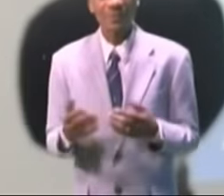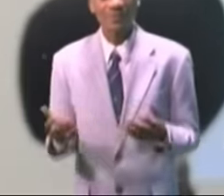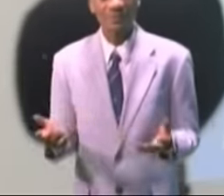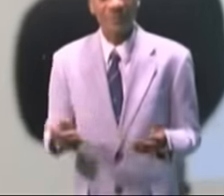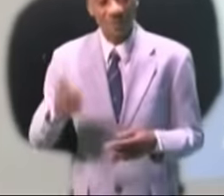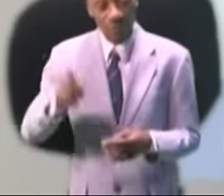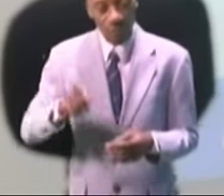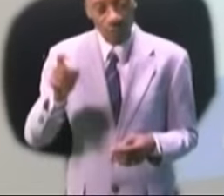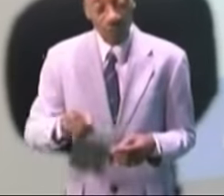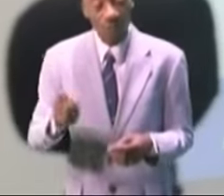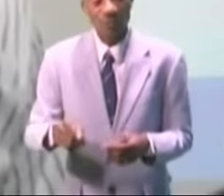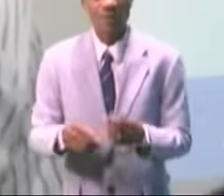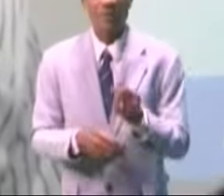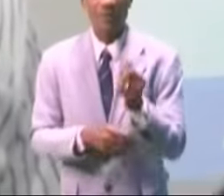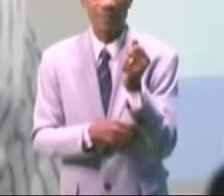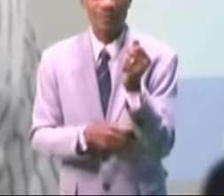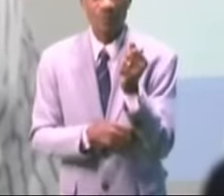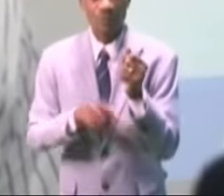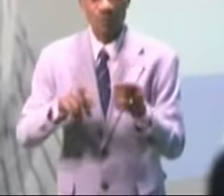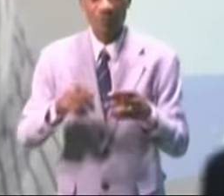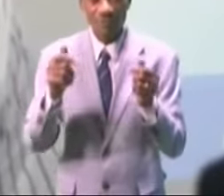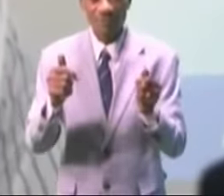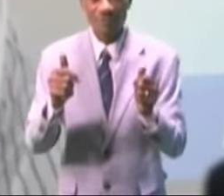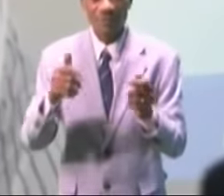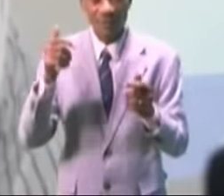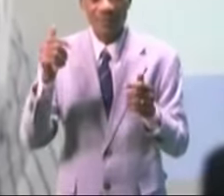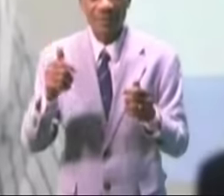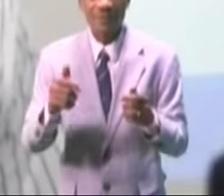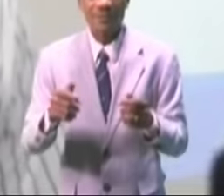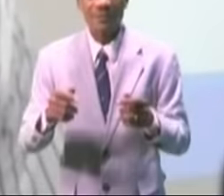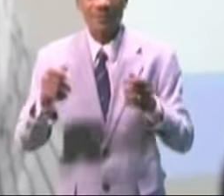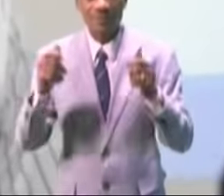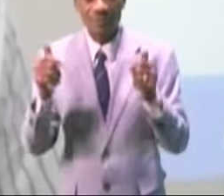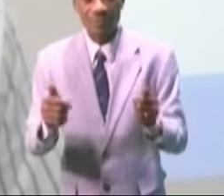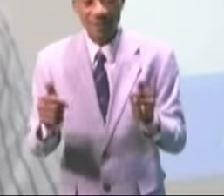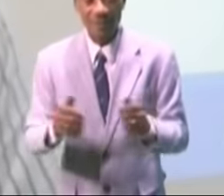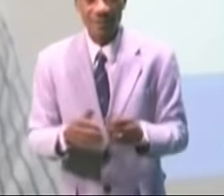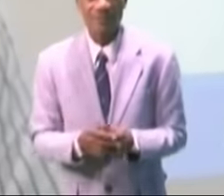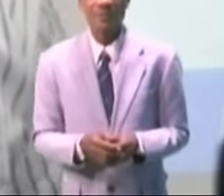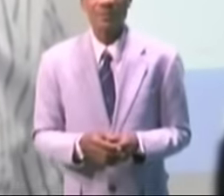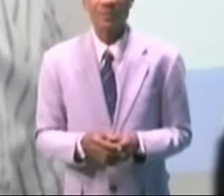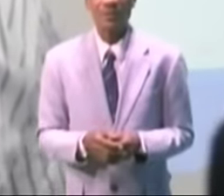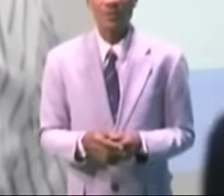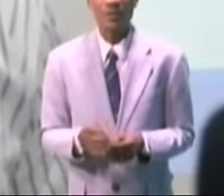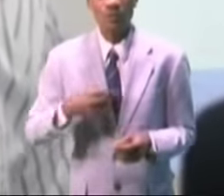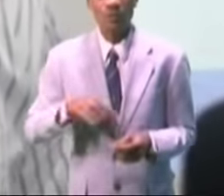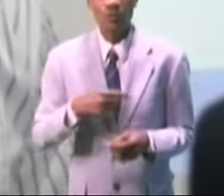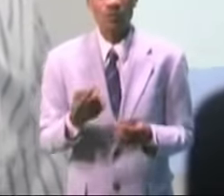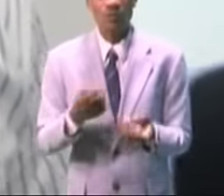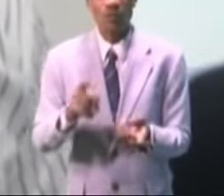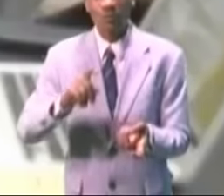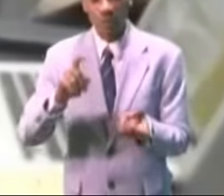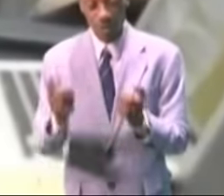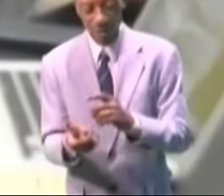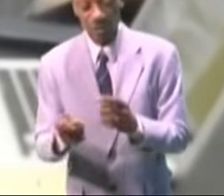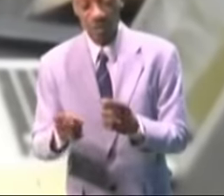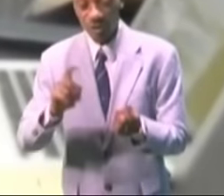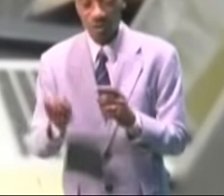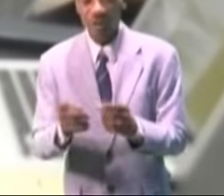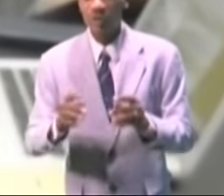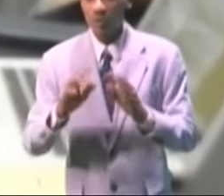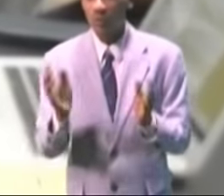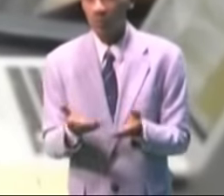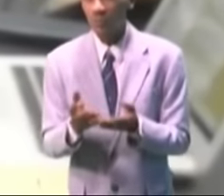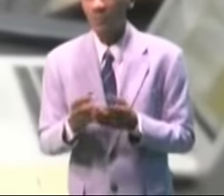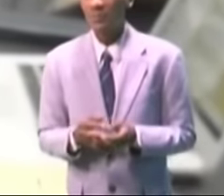où on peut éliminer beaucoup de risques. Si on fait des efforts tous pour changer la donne, le Congo sera en sécurité. L'organisatrice